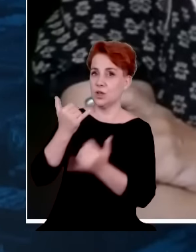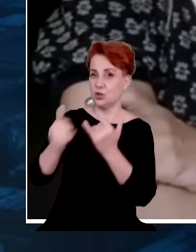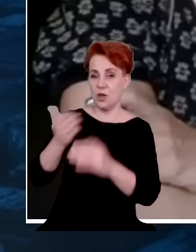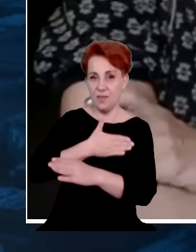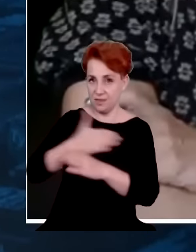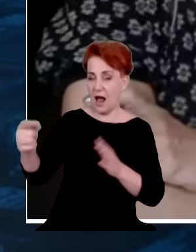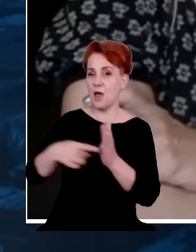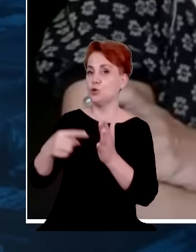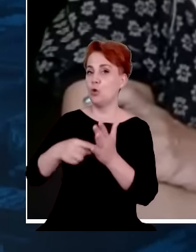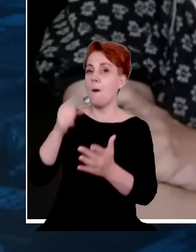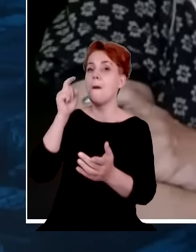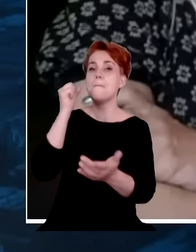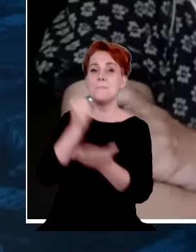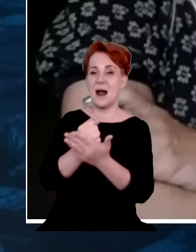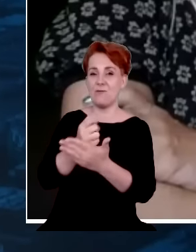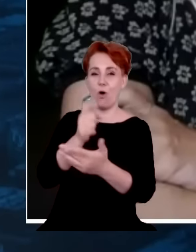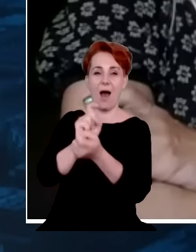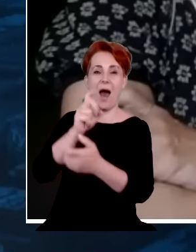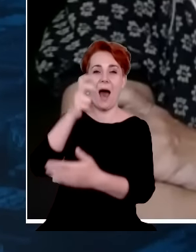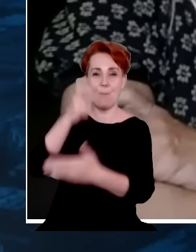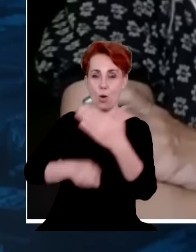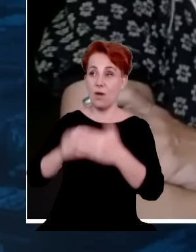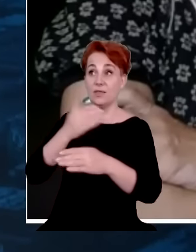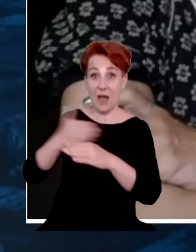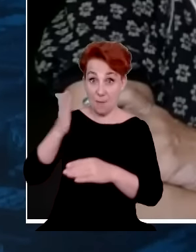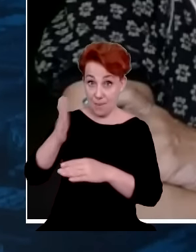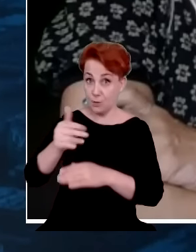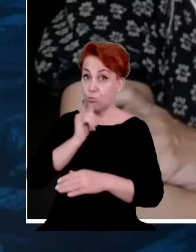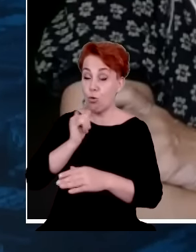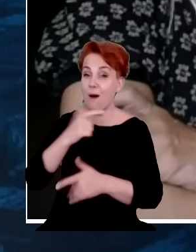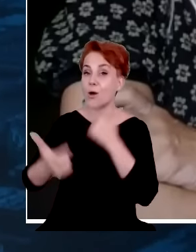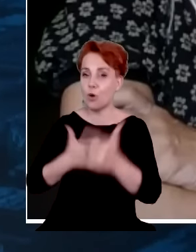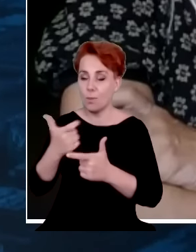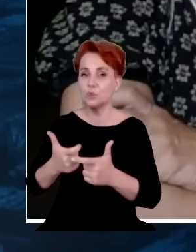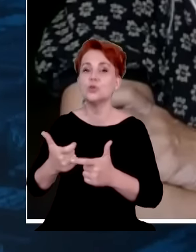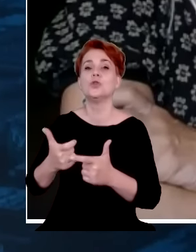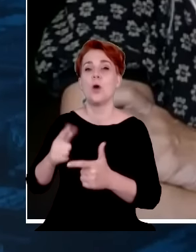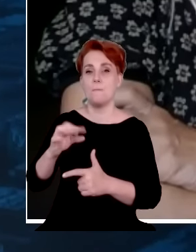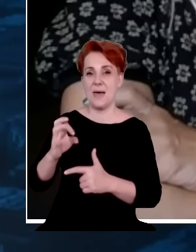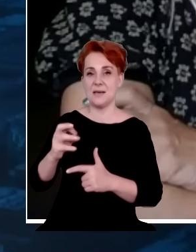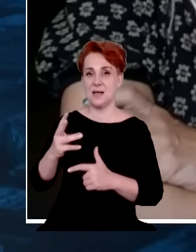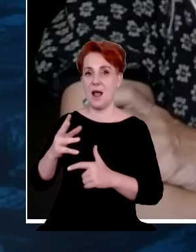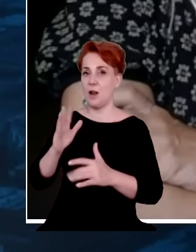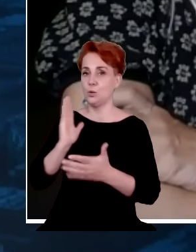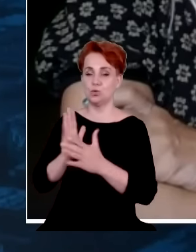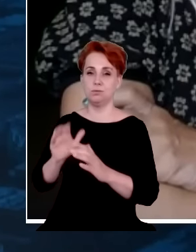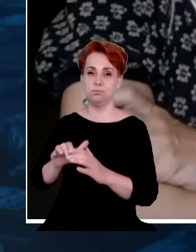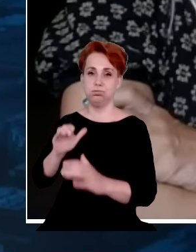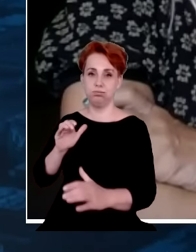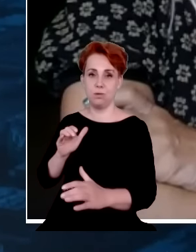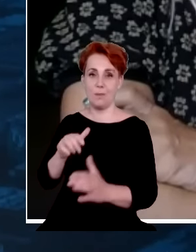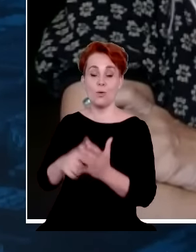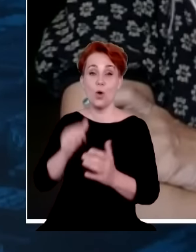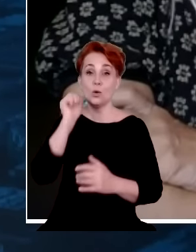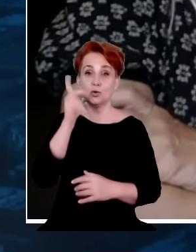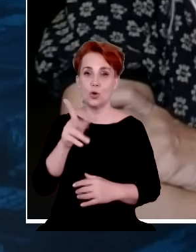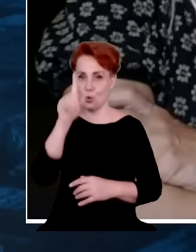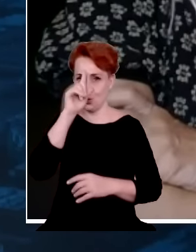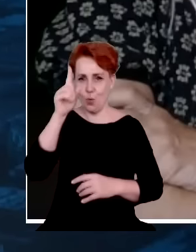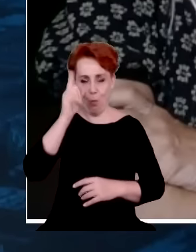to być może PSL wiść rządową zabierze bo każdego dnia kiedy ten temat jest na ustach opinii publicznej